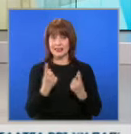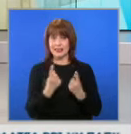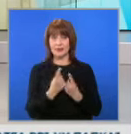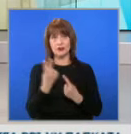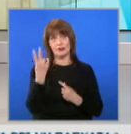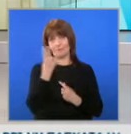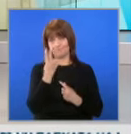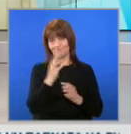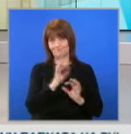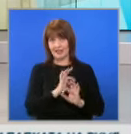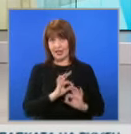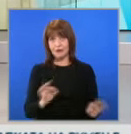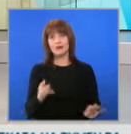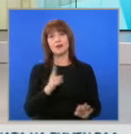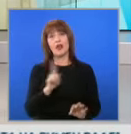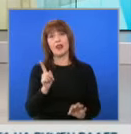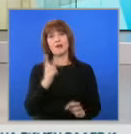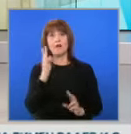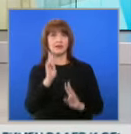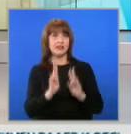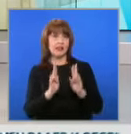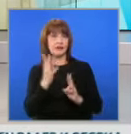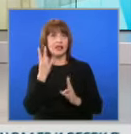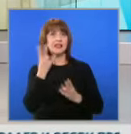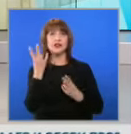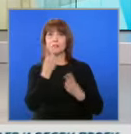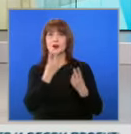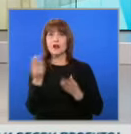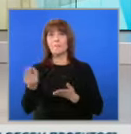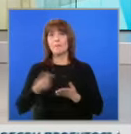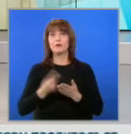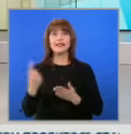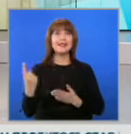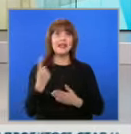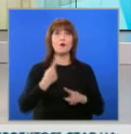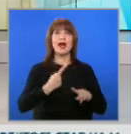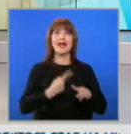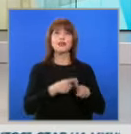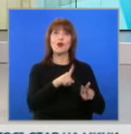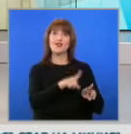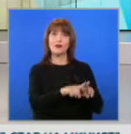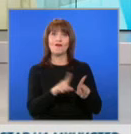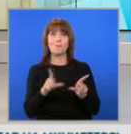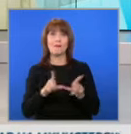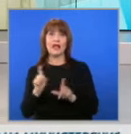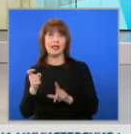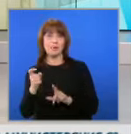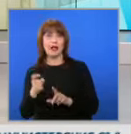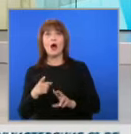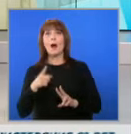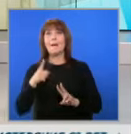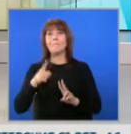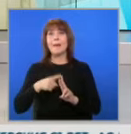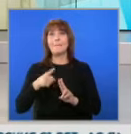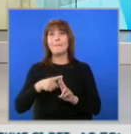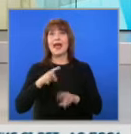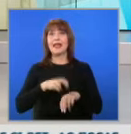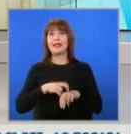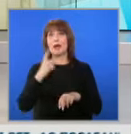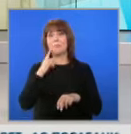не е постигнато съгласие и споразумението е подписано само от Христо Иванов и Мария Габриел и ППДБ не са